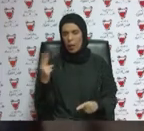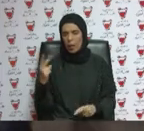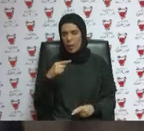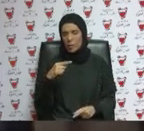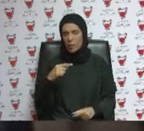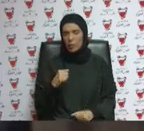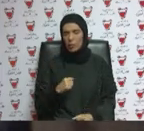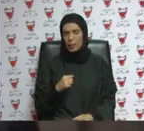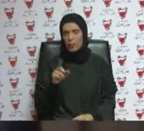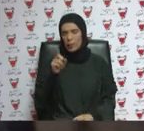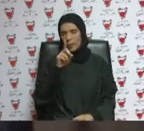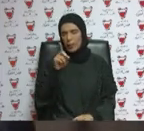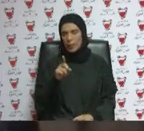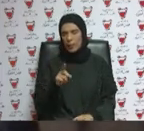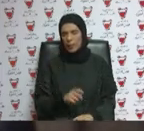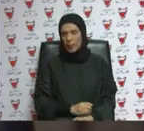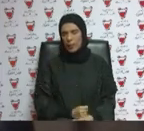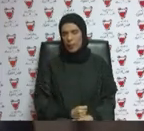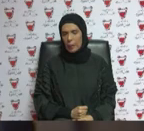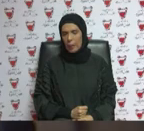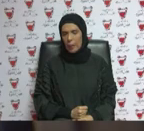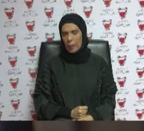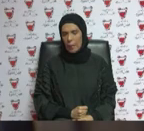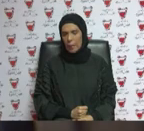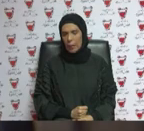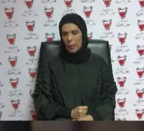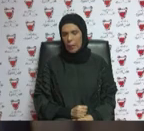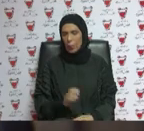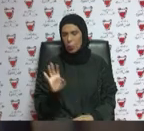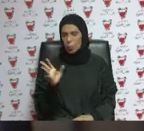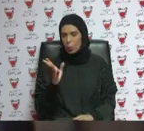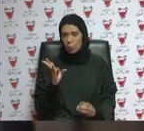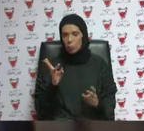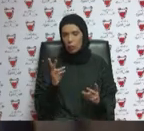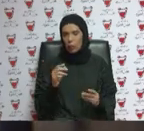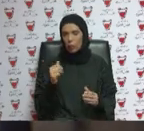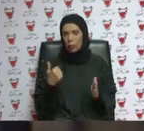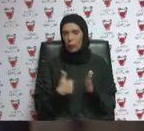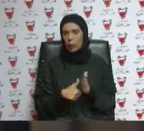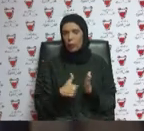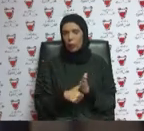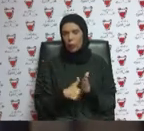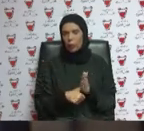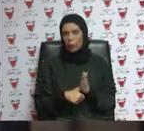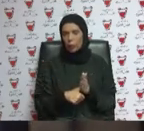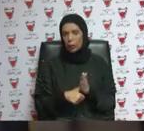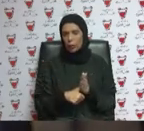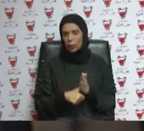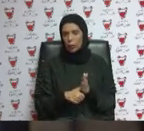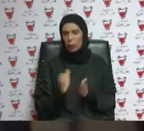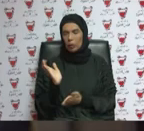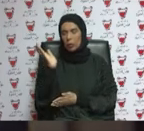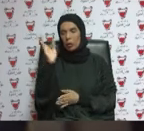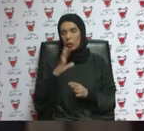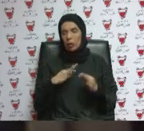آخره. سؤالي هنا، كيف ستحتسب يعني كيف ستحتسب الرواتب؟ هل من يشملهم التأمين الاجتماعي